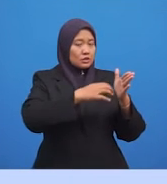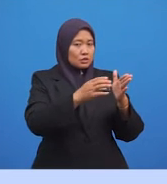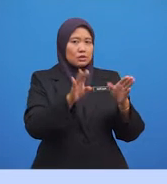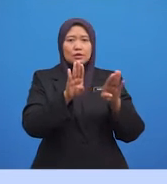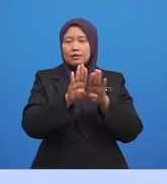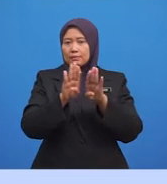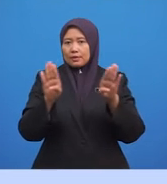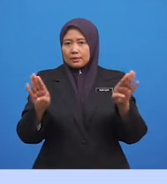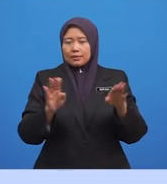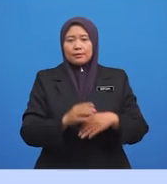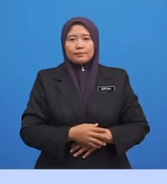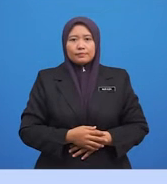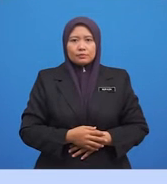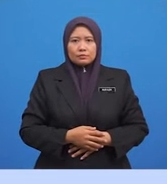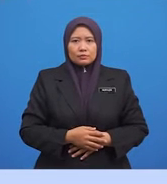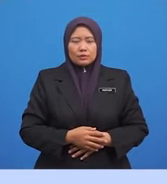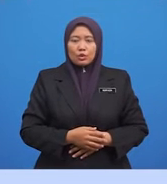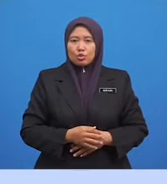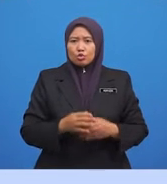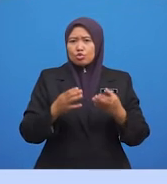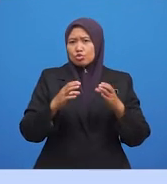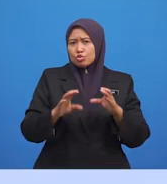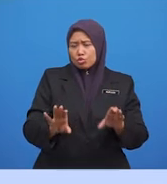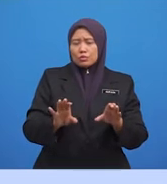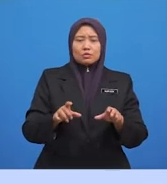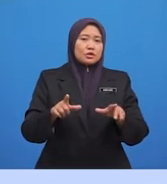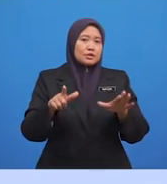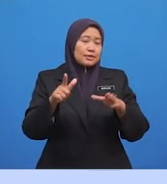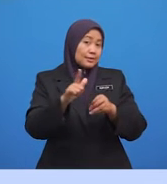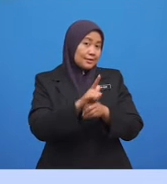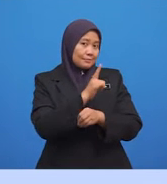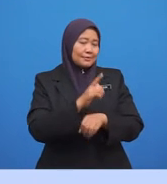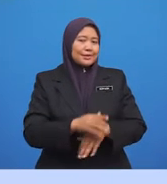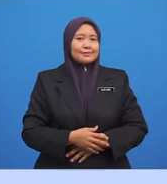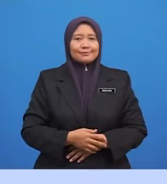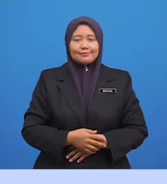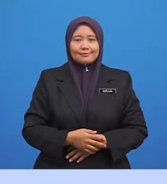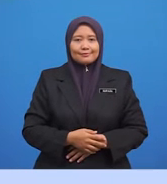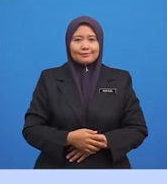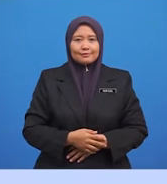Ha, cuba murid-murid lengkapkan carta banding tersebut.